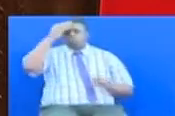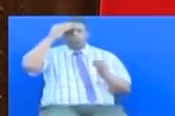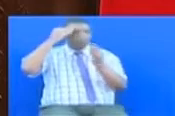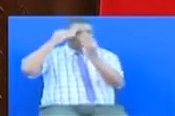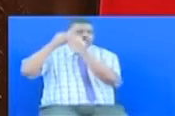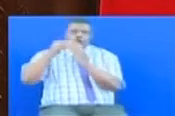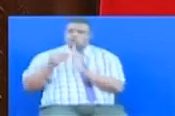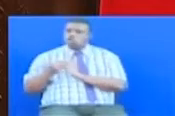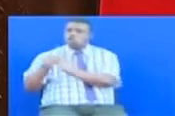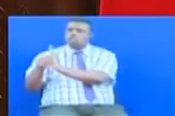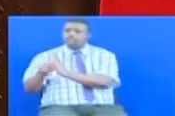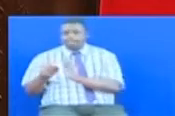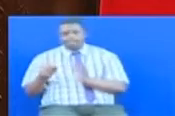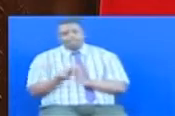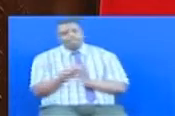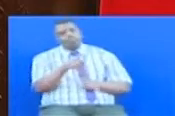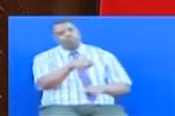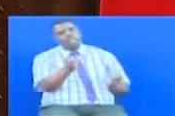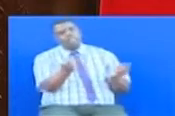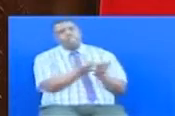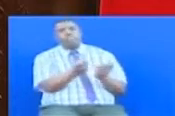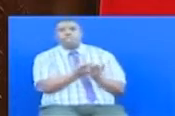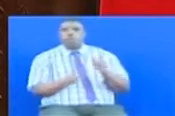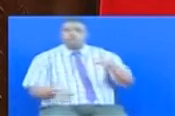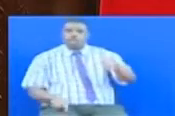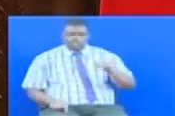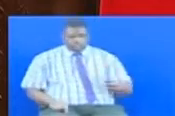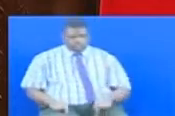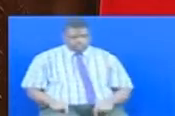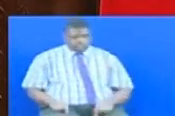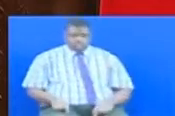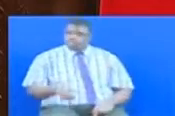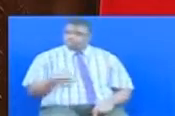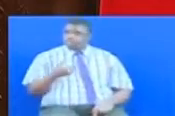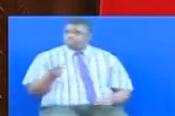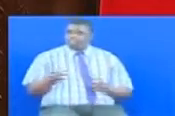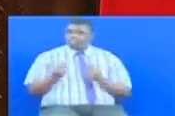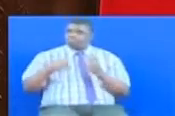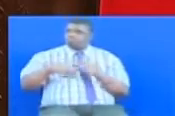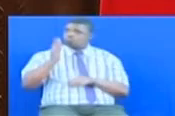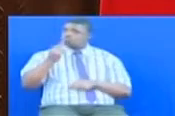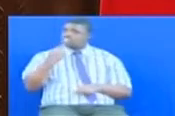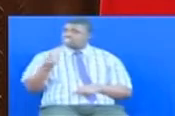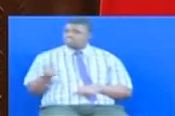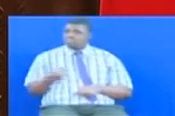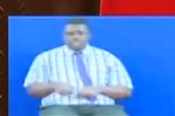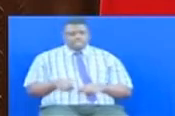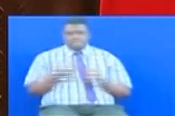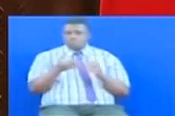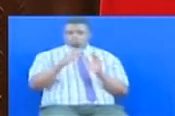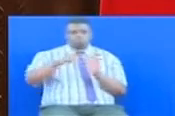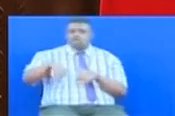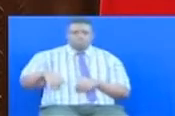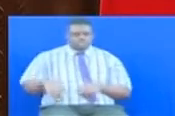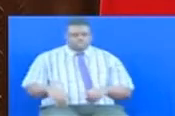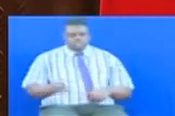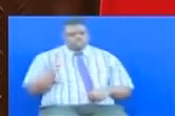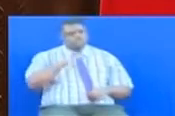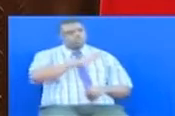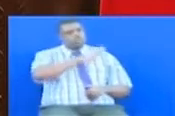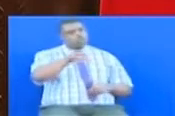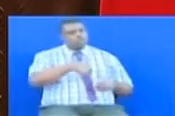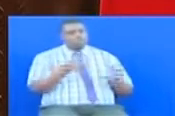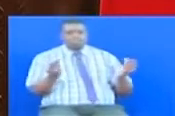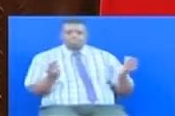na yeye. Na vile vile Mungu anasema hata mpungukia na wala hata muacha, na siku zote atakuwa naye.